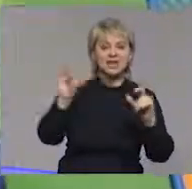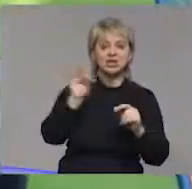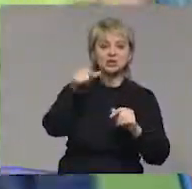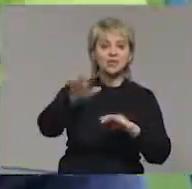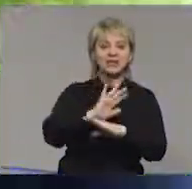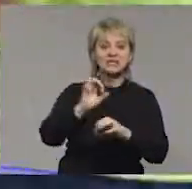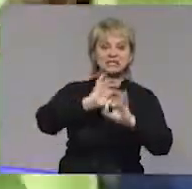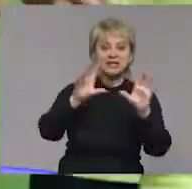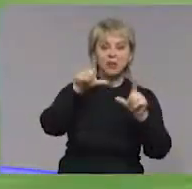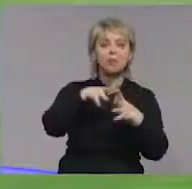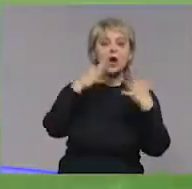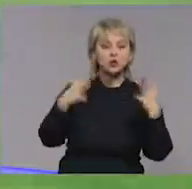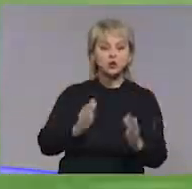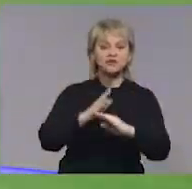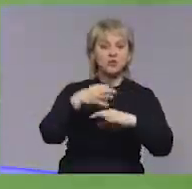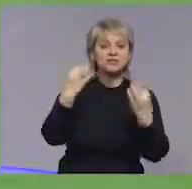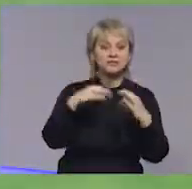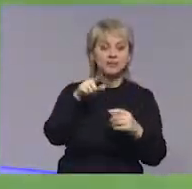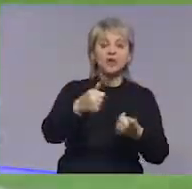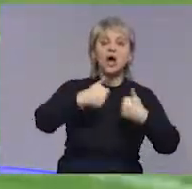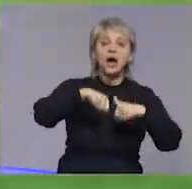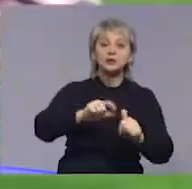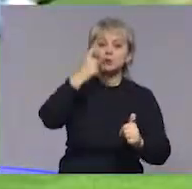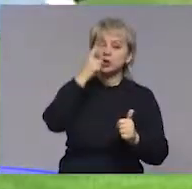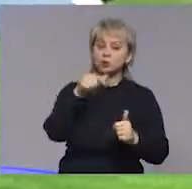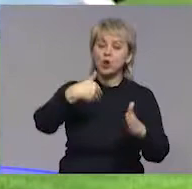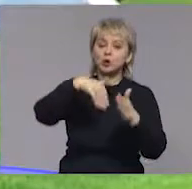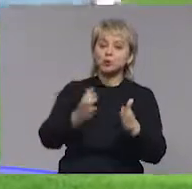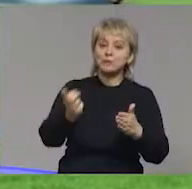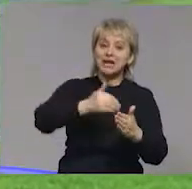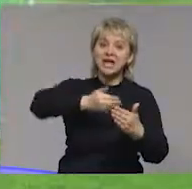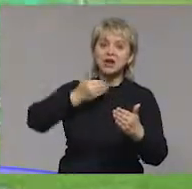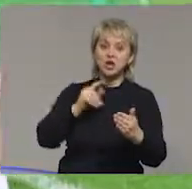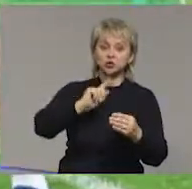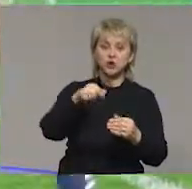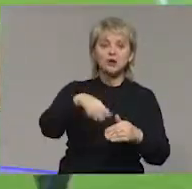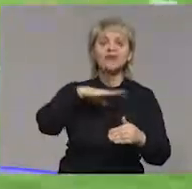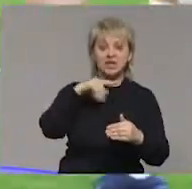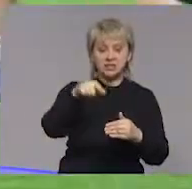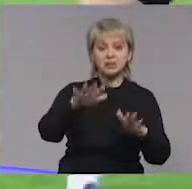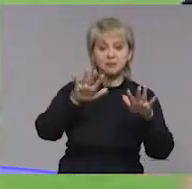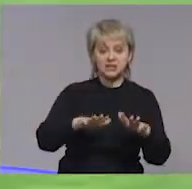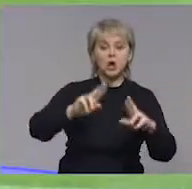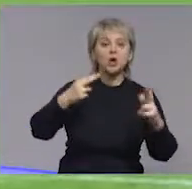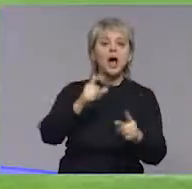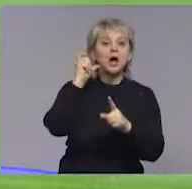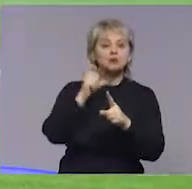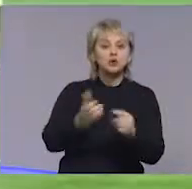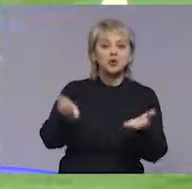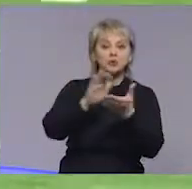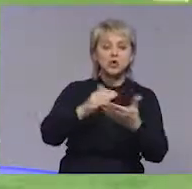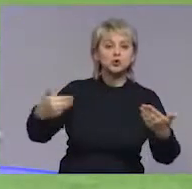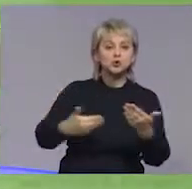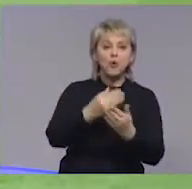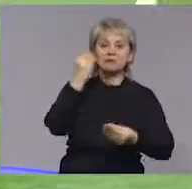ростовского киноцентра «Большой». Вход свободный, но организаторы предупреждают – приходить лучше пораньше, чтобы хватило места. В клубе обещают